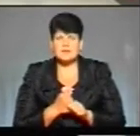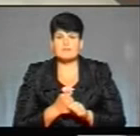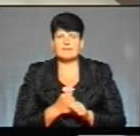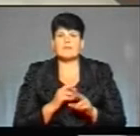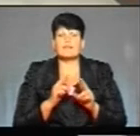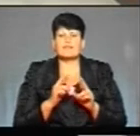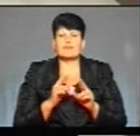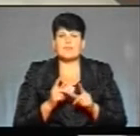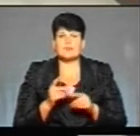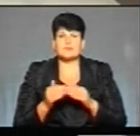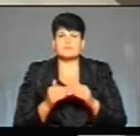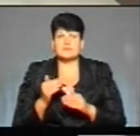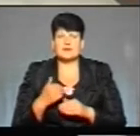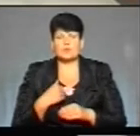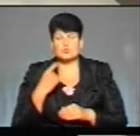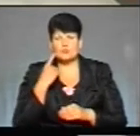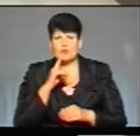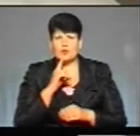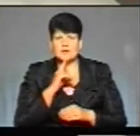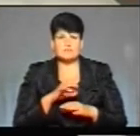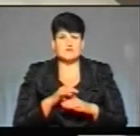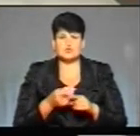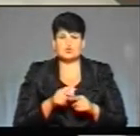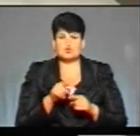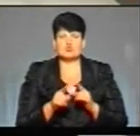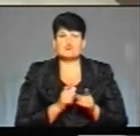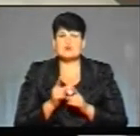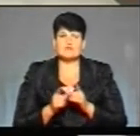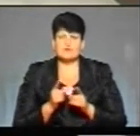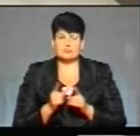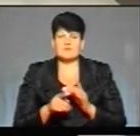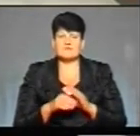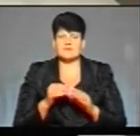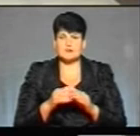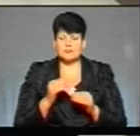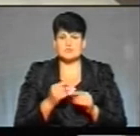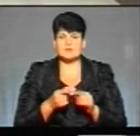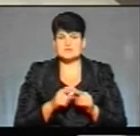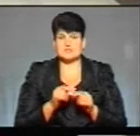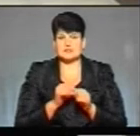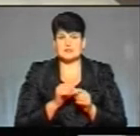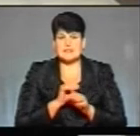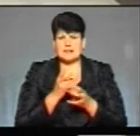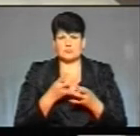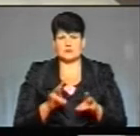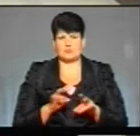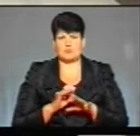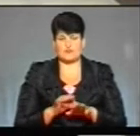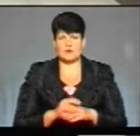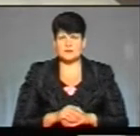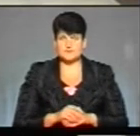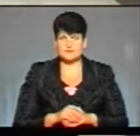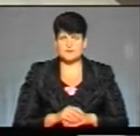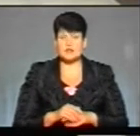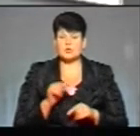темпами. Тобто, і, на мою думку, поки не провести цю реформу, виборів до органів місцевого самоврядування, в принципі, неможливо, ну, не потрібно проводити. І